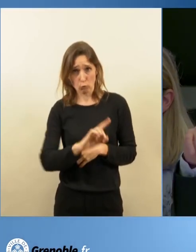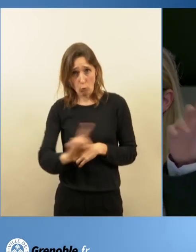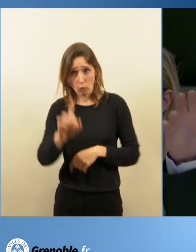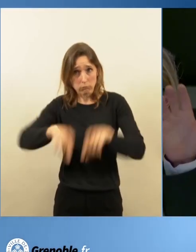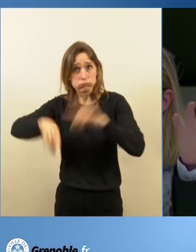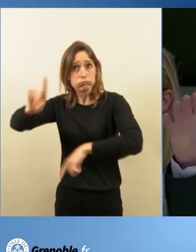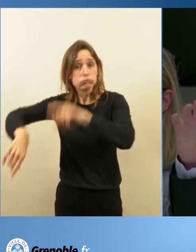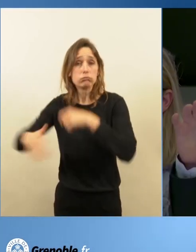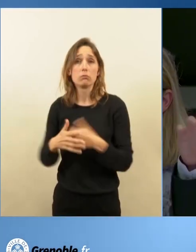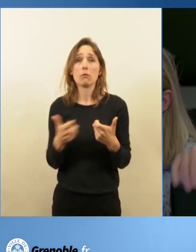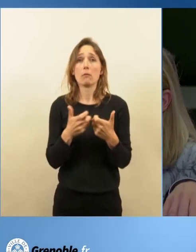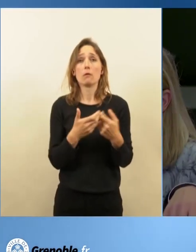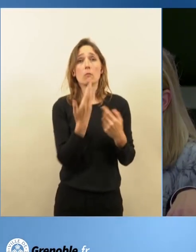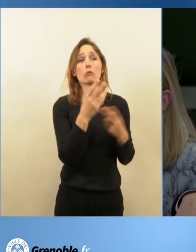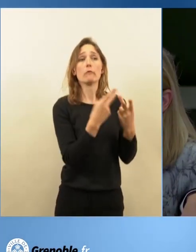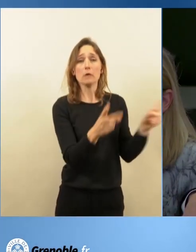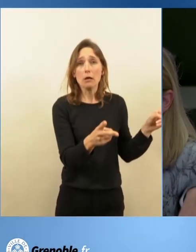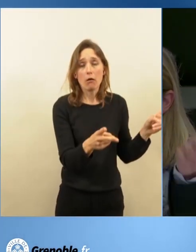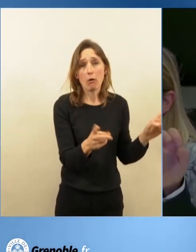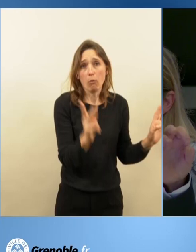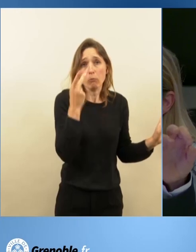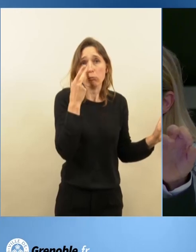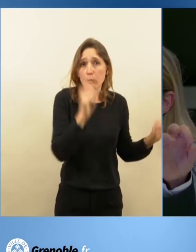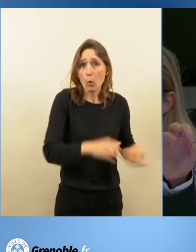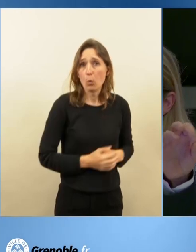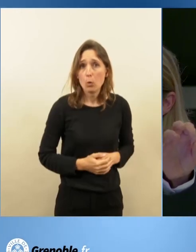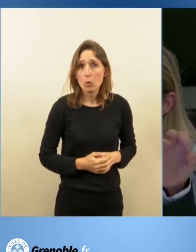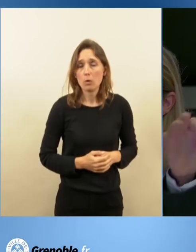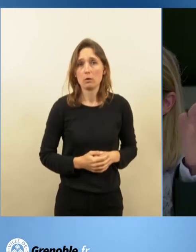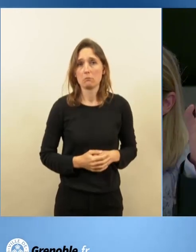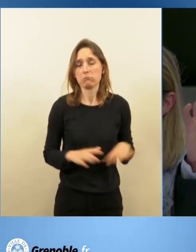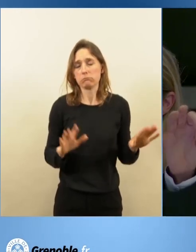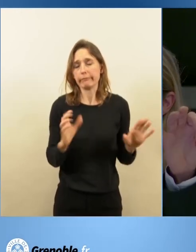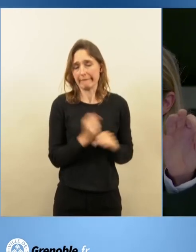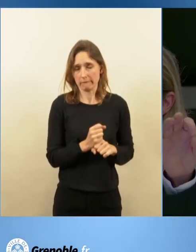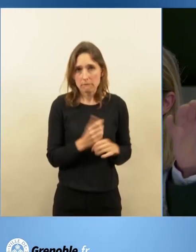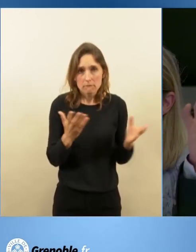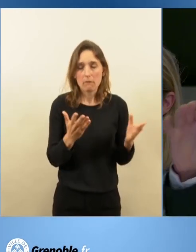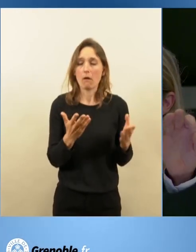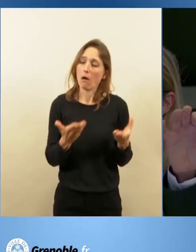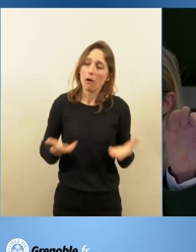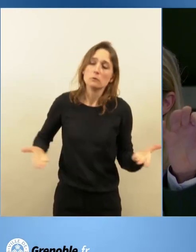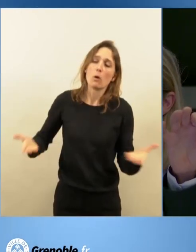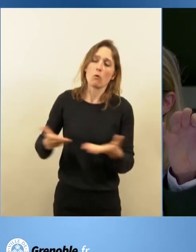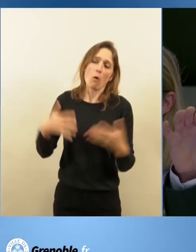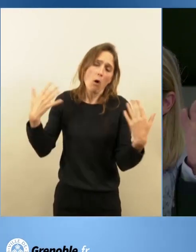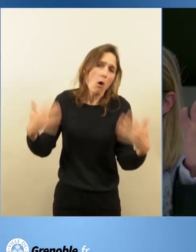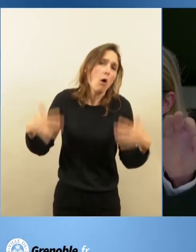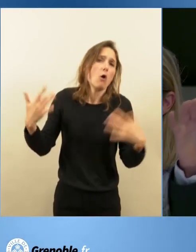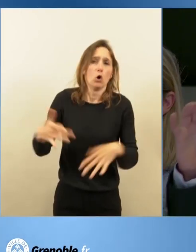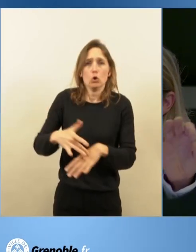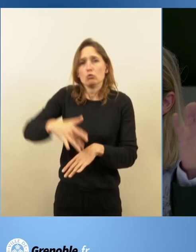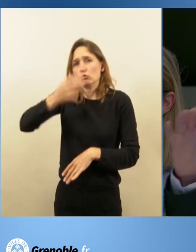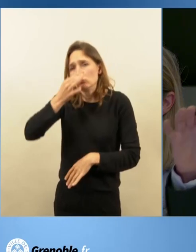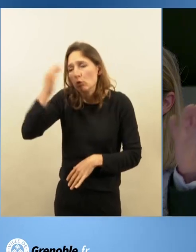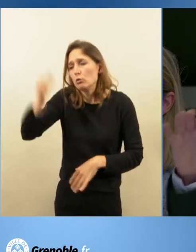partie bouchaïier Vialer c'est pas tout le temps le cas mais peu importe il chante exposés plus que d'autres à la